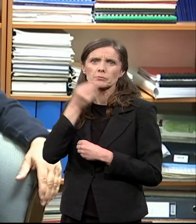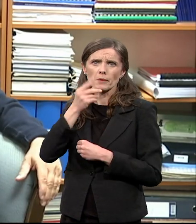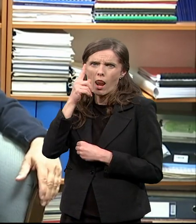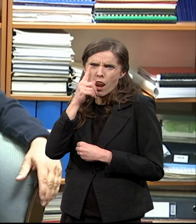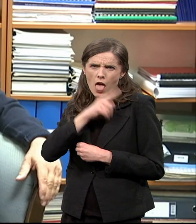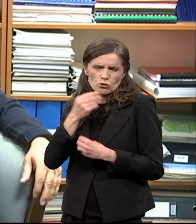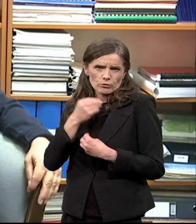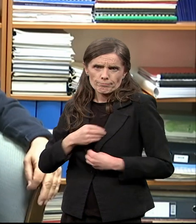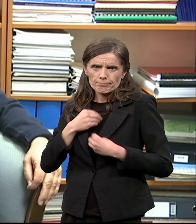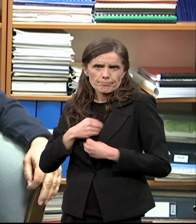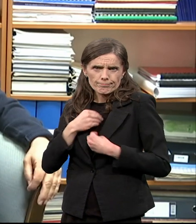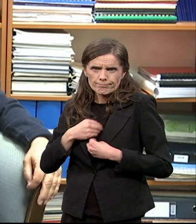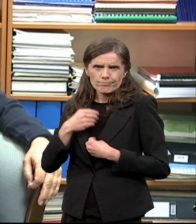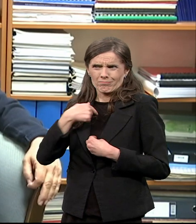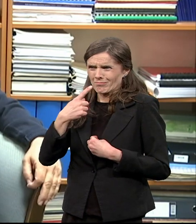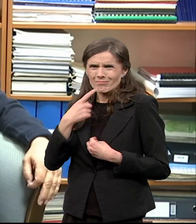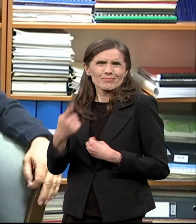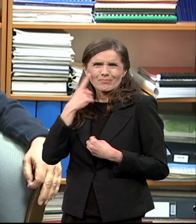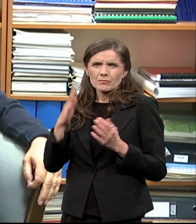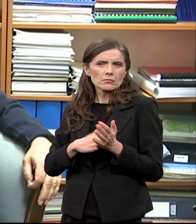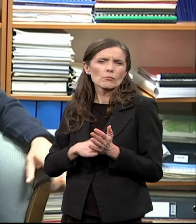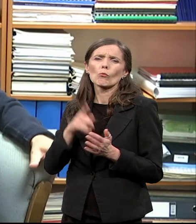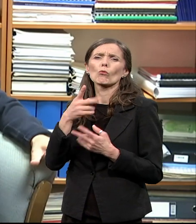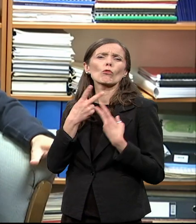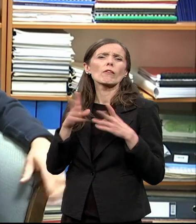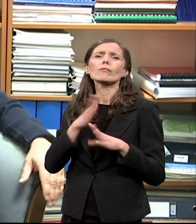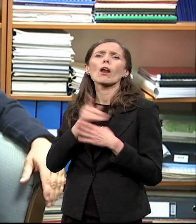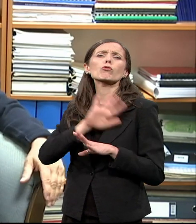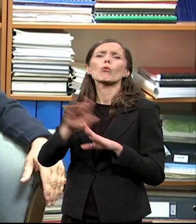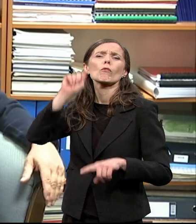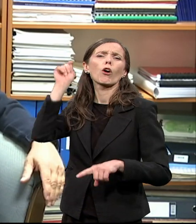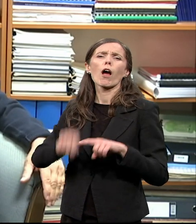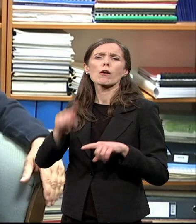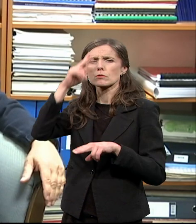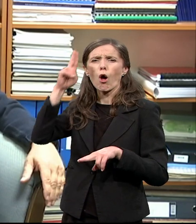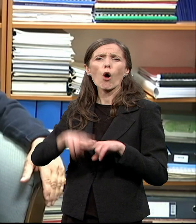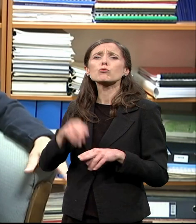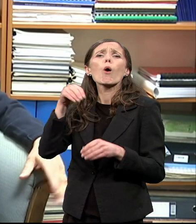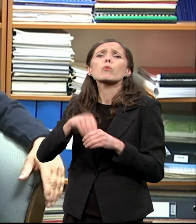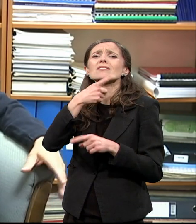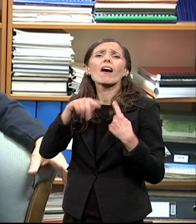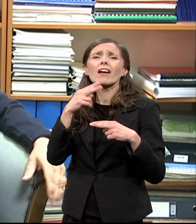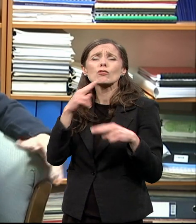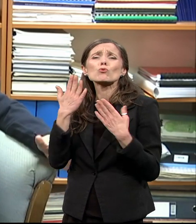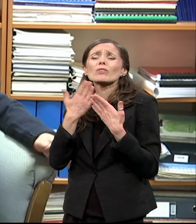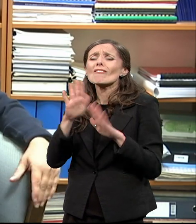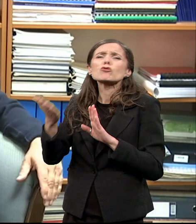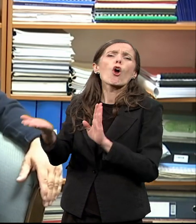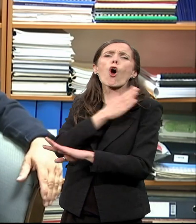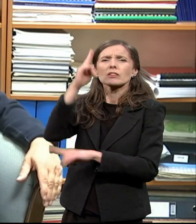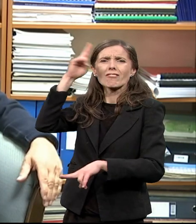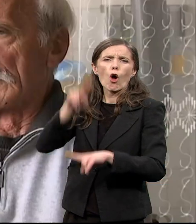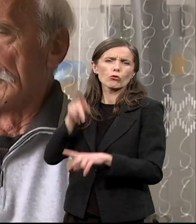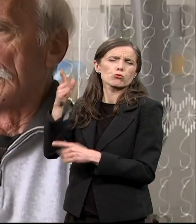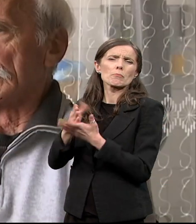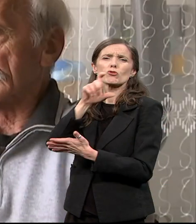vredelo. Zoranu Đokiću je presuda bila napisana i pre nego što je i optužnica podignuta i pre nego što je suđenje započeto i